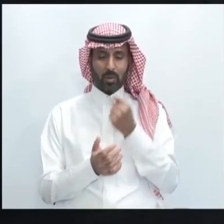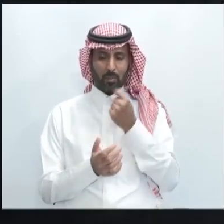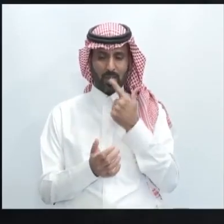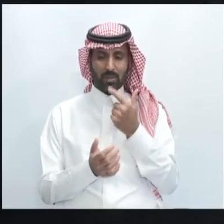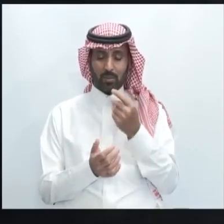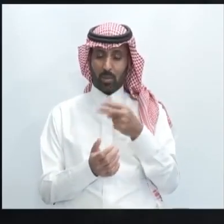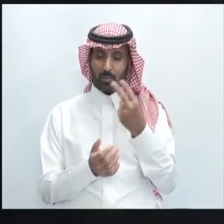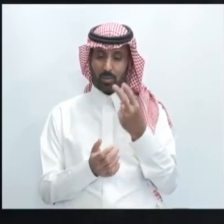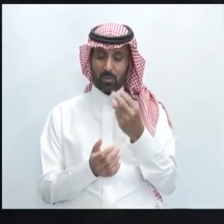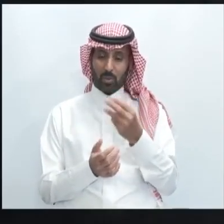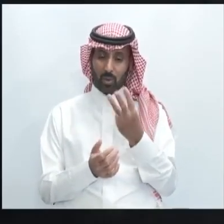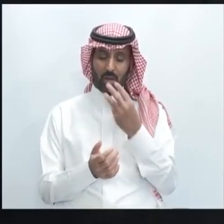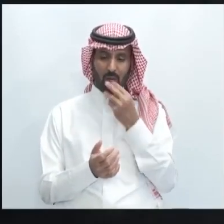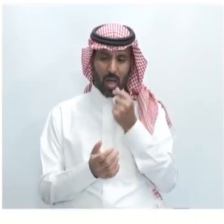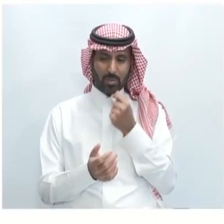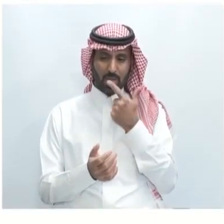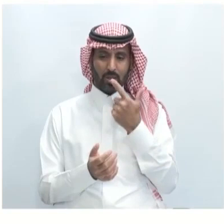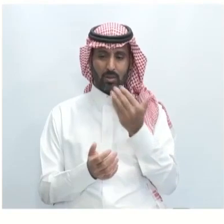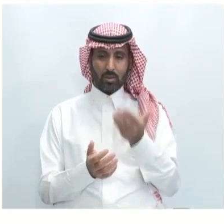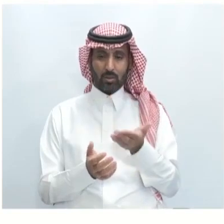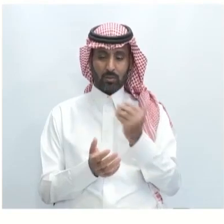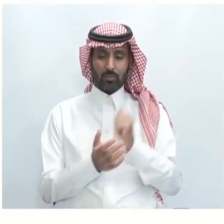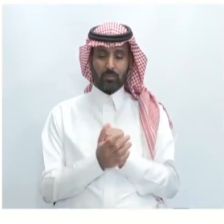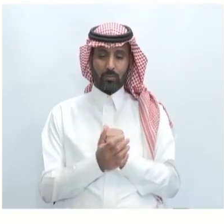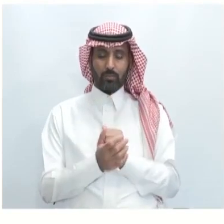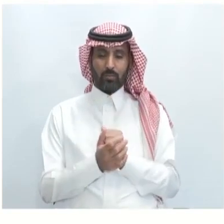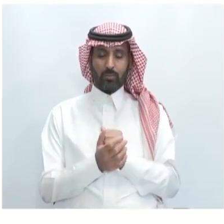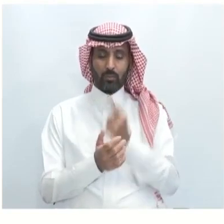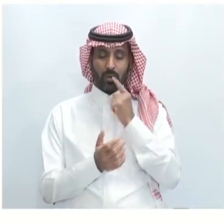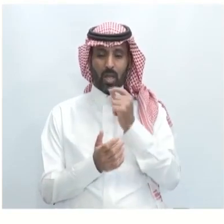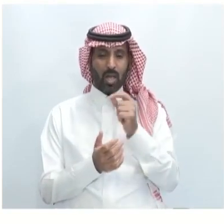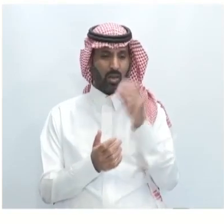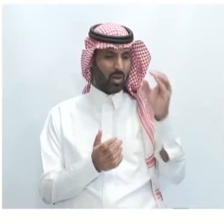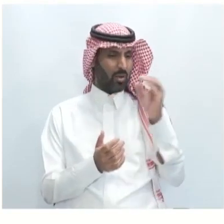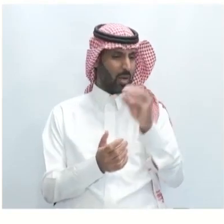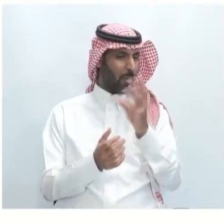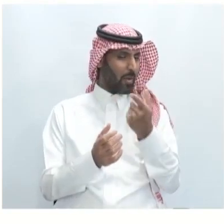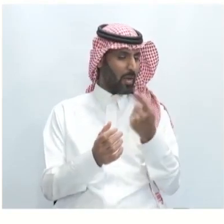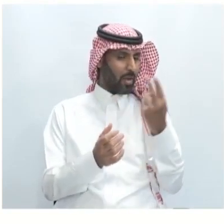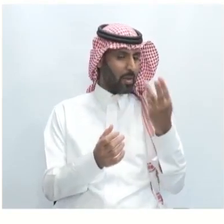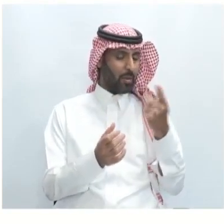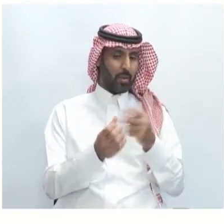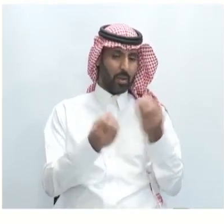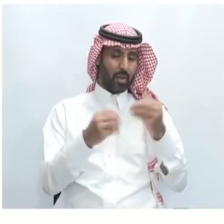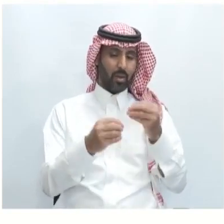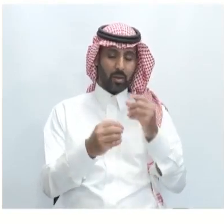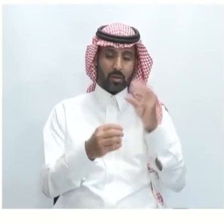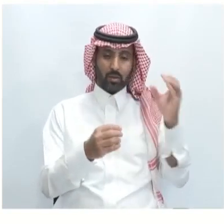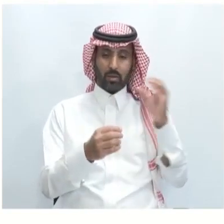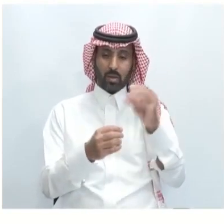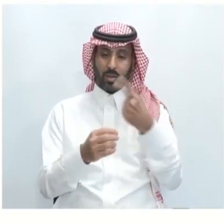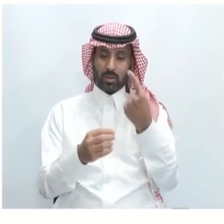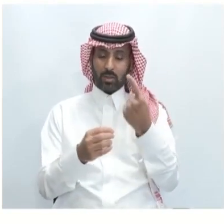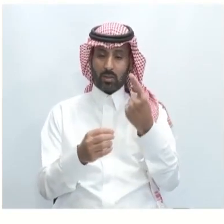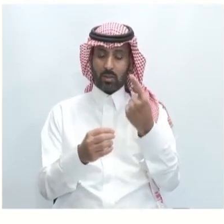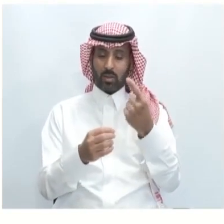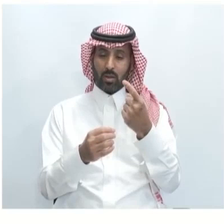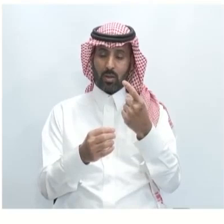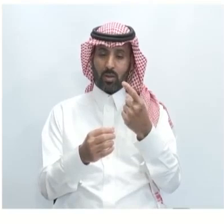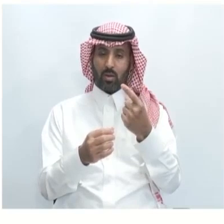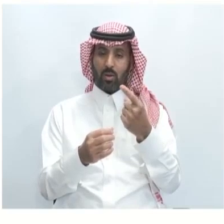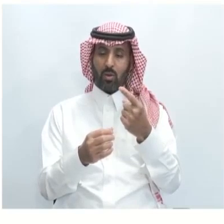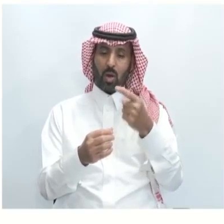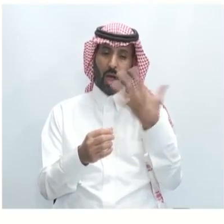الثنائيه وابسط من العديده عدد ذرات الكربون فيها تحتوي اكثر سكريات الاحاديه شيوعا على